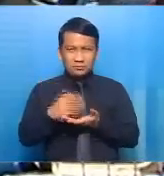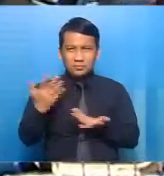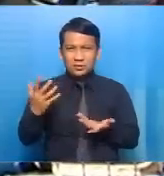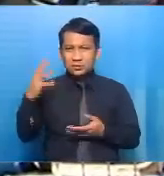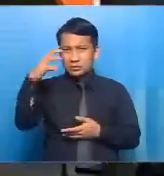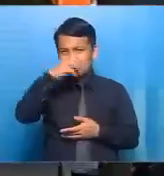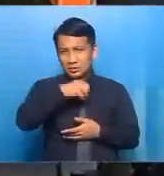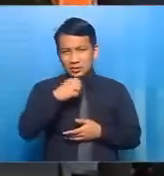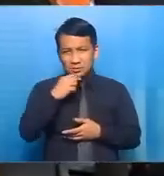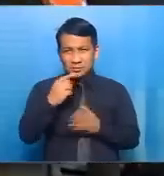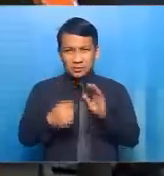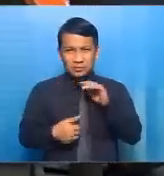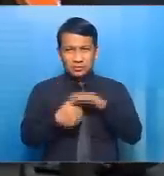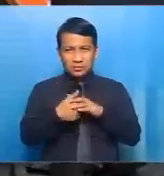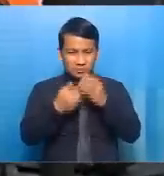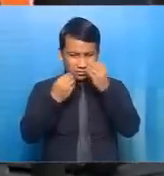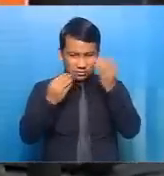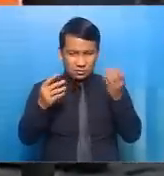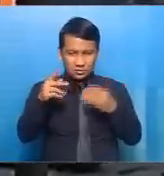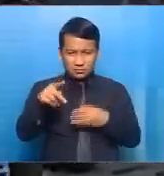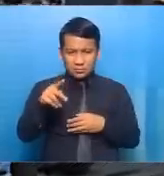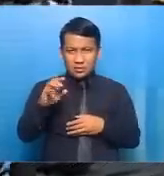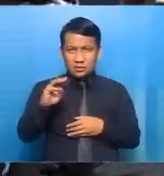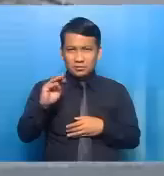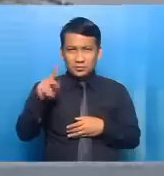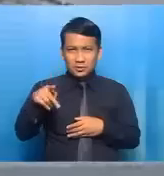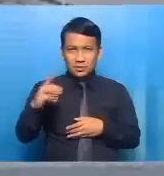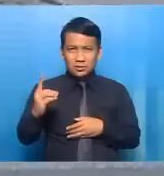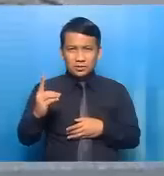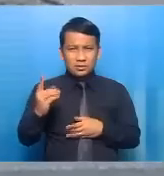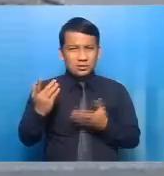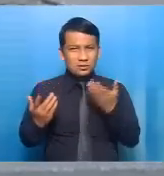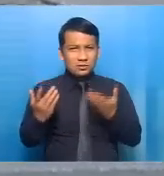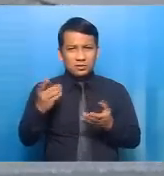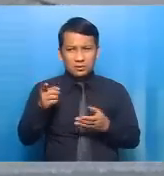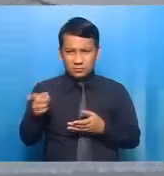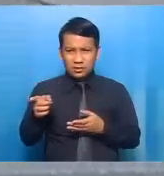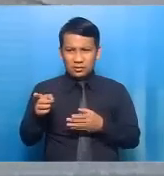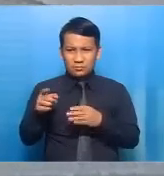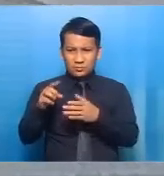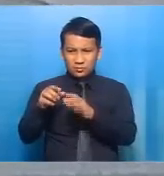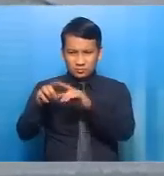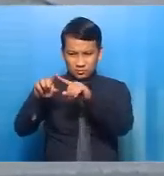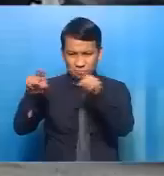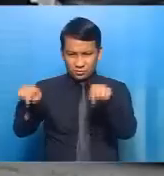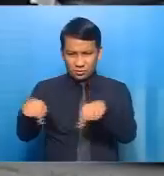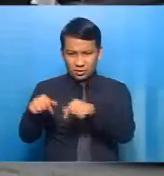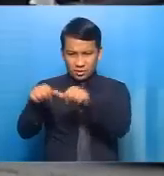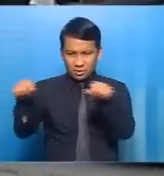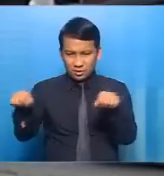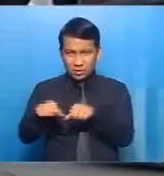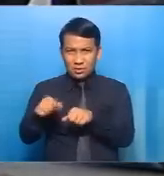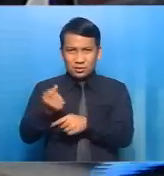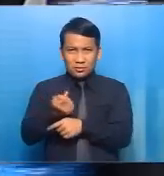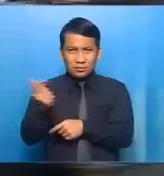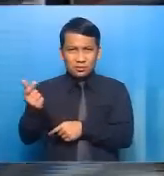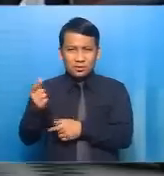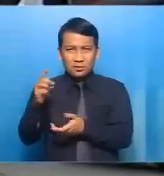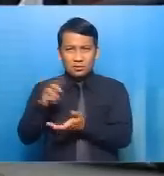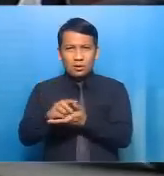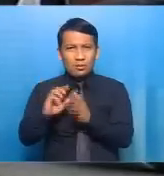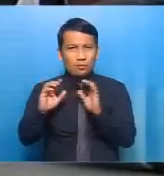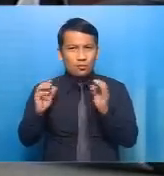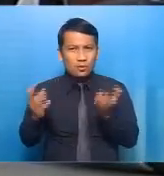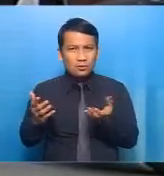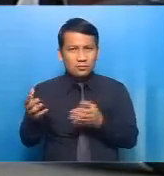misteryo. Ibinunyag ng commander ng MPD Station 11 na deactivated na pala ang outpost kung saan jumuti si Hilario